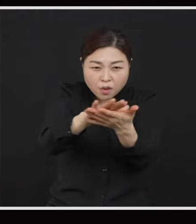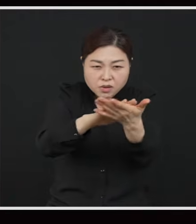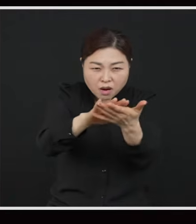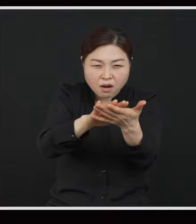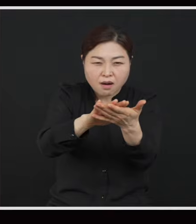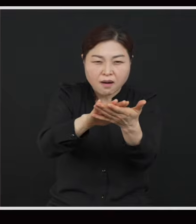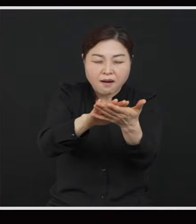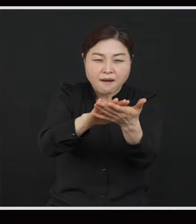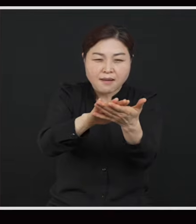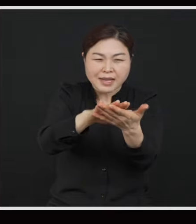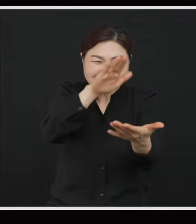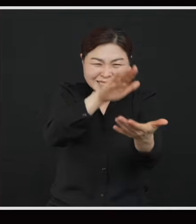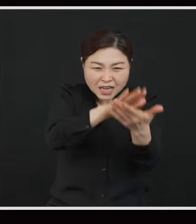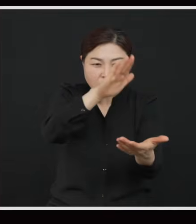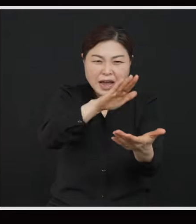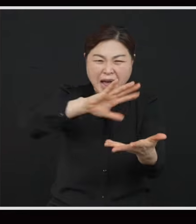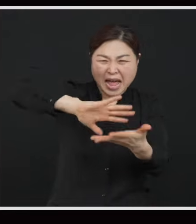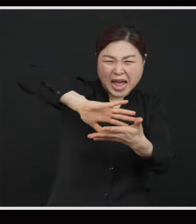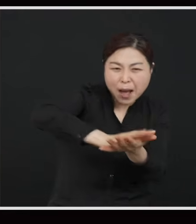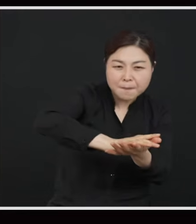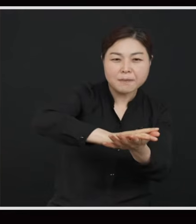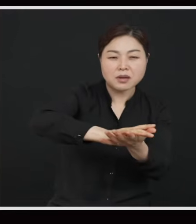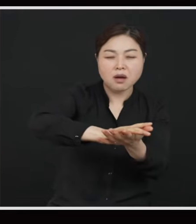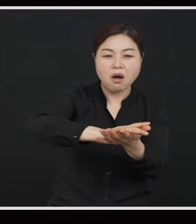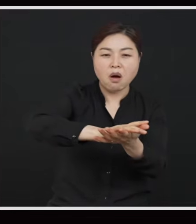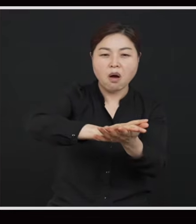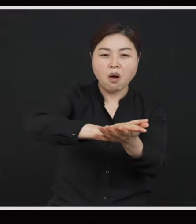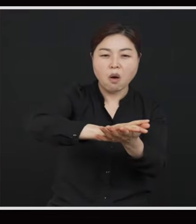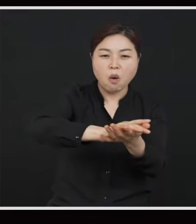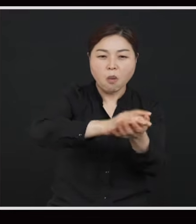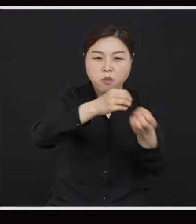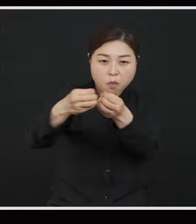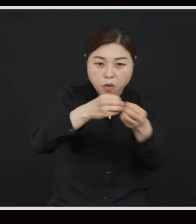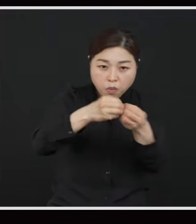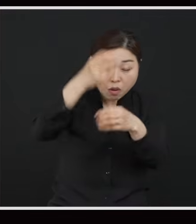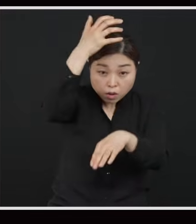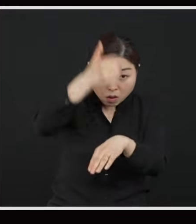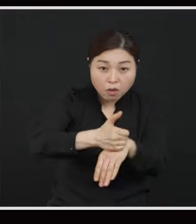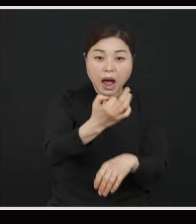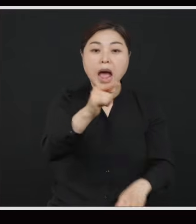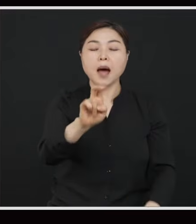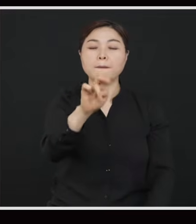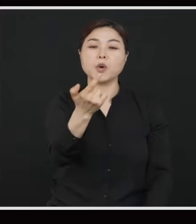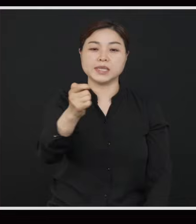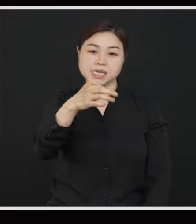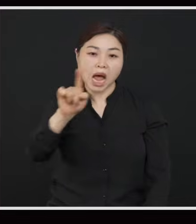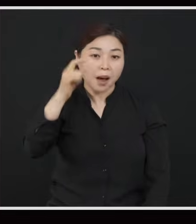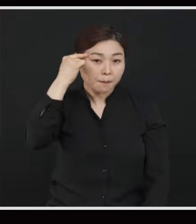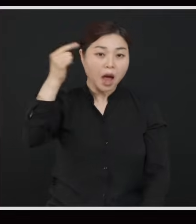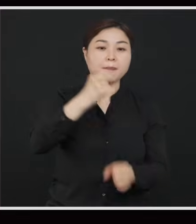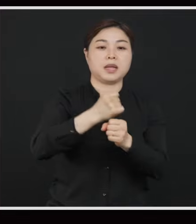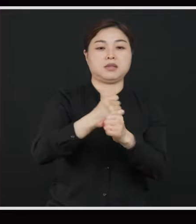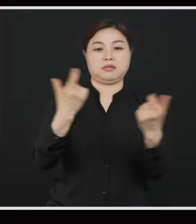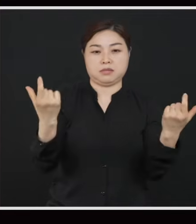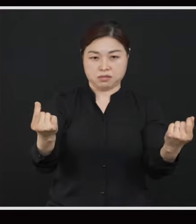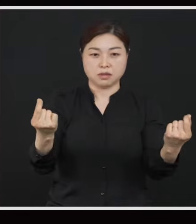어떻게 고온에 고압력에 촉매를 넣었더니 암모니아가 생기더라. 이래서 이